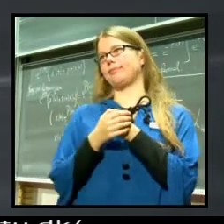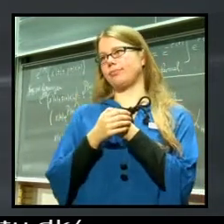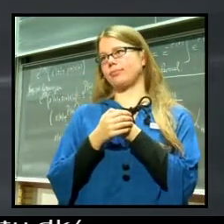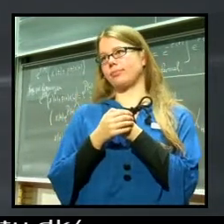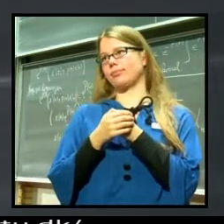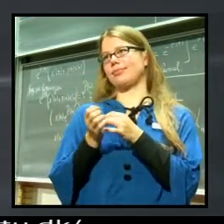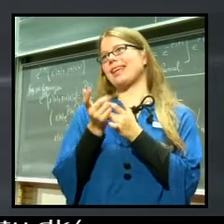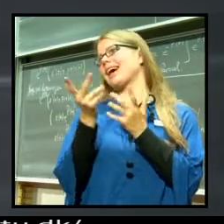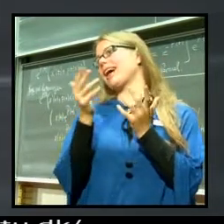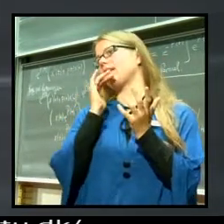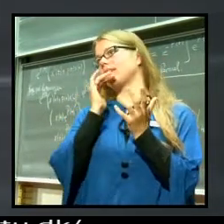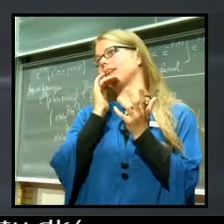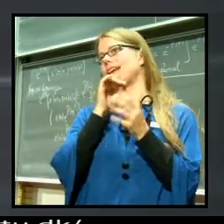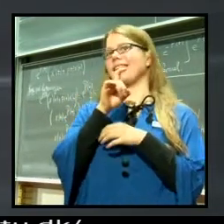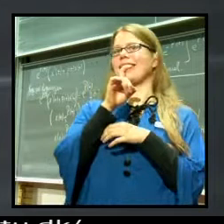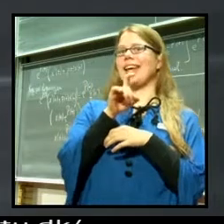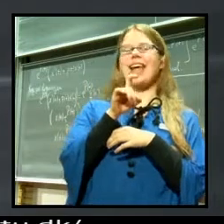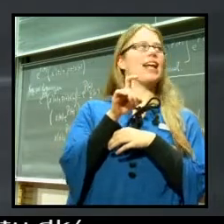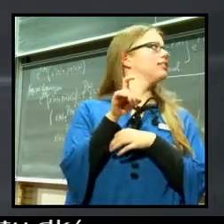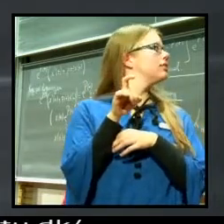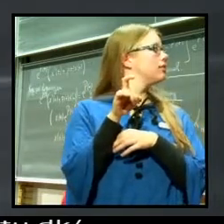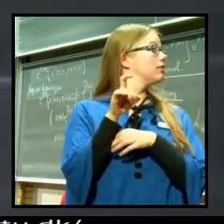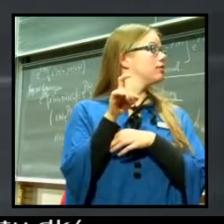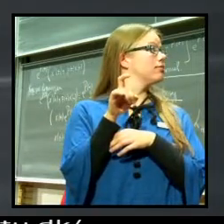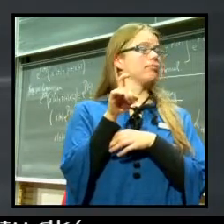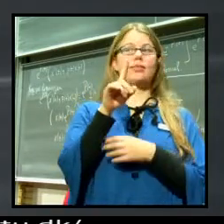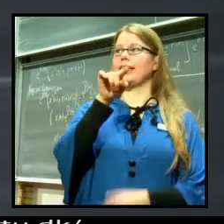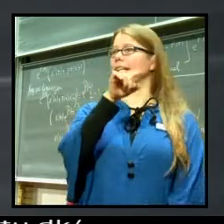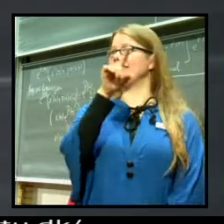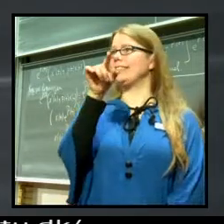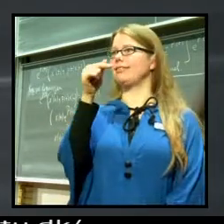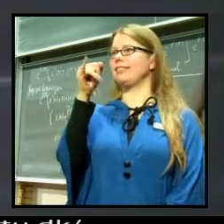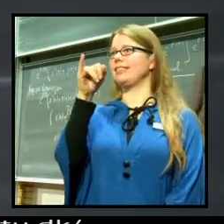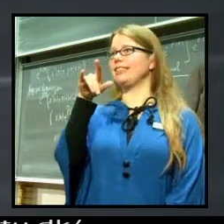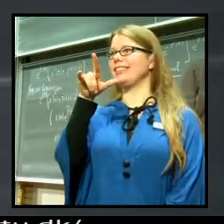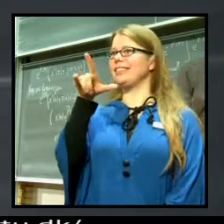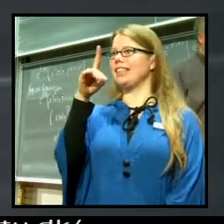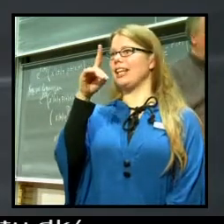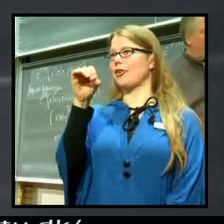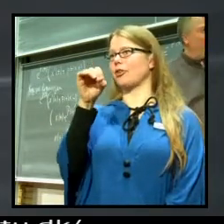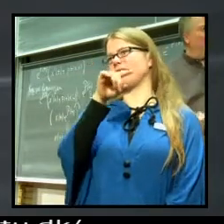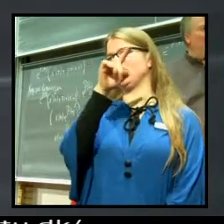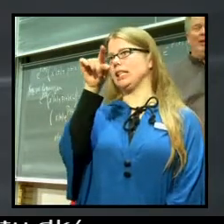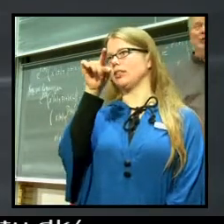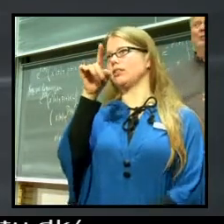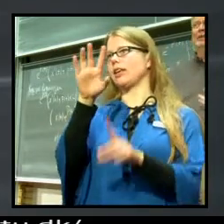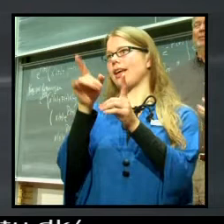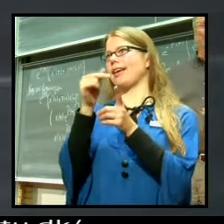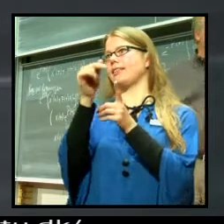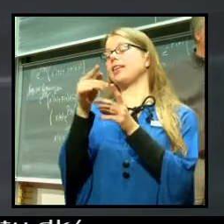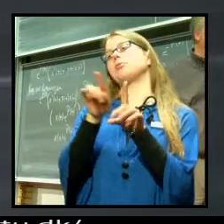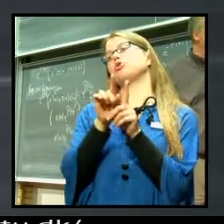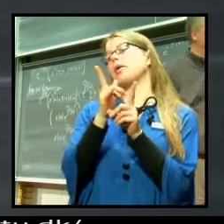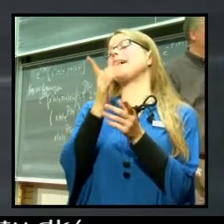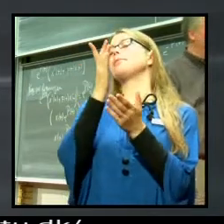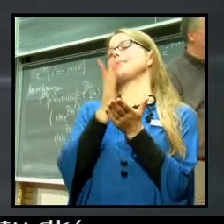Andre kalder det nogle gange x tilde af t, hvor man sætter sådan en dæmmer ovenpå. Det betyder bare, at nu er det en bestemt